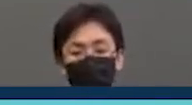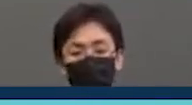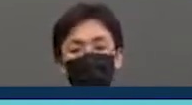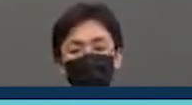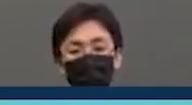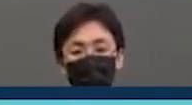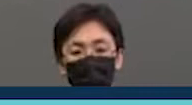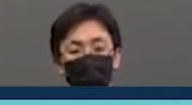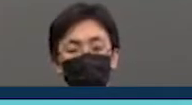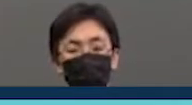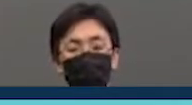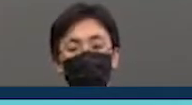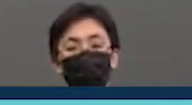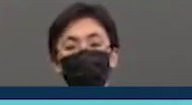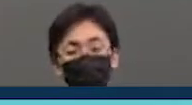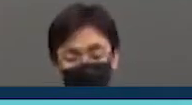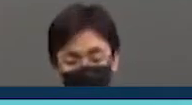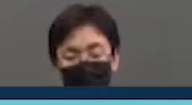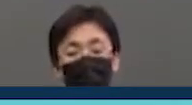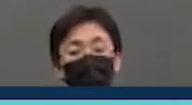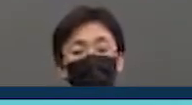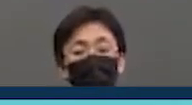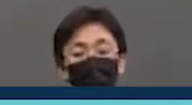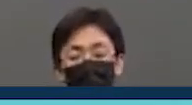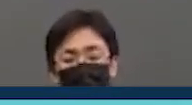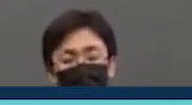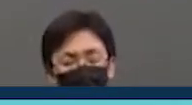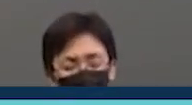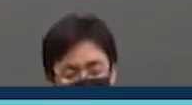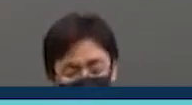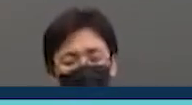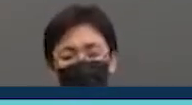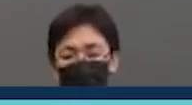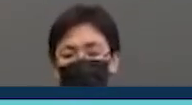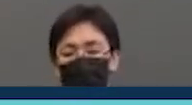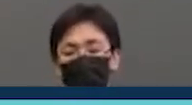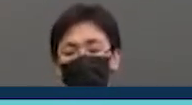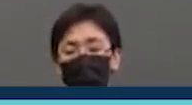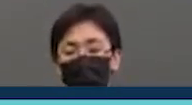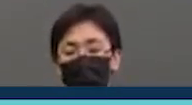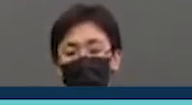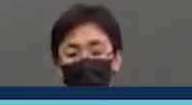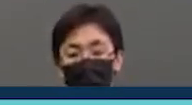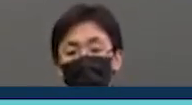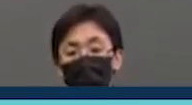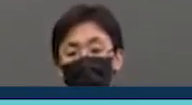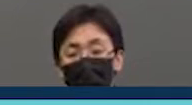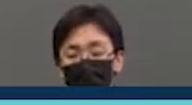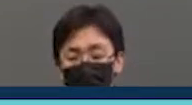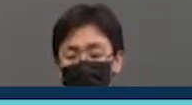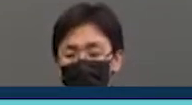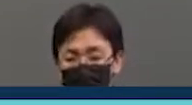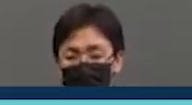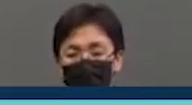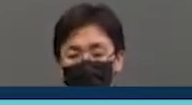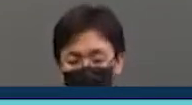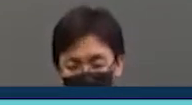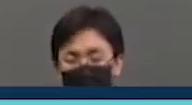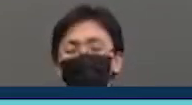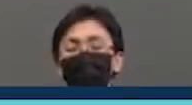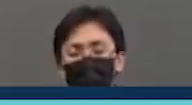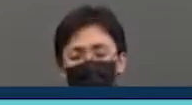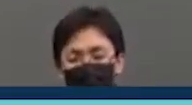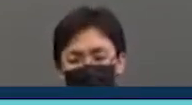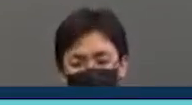เลือกเนี่ยนะครับที่เป็นตัวแทนในโครงการนี้นะครับซึ่งคัดเลือกมาประเทศละ5คนเนี่ยส่วนประเทศของเราน